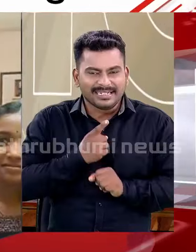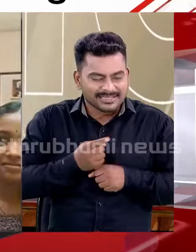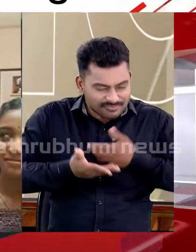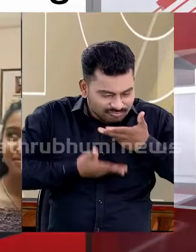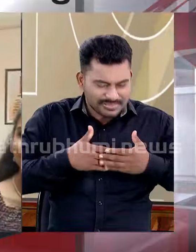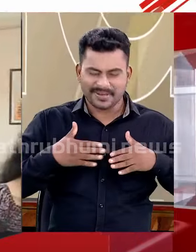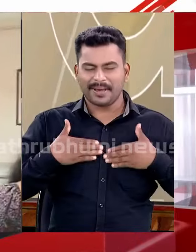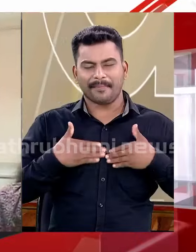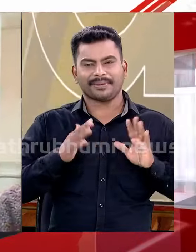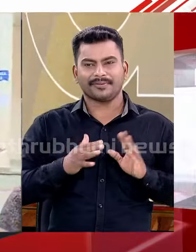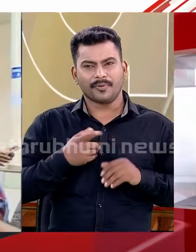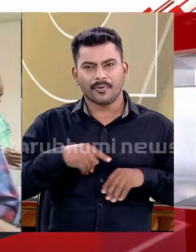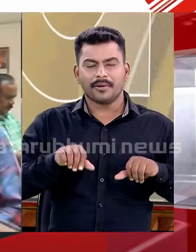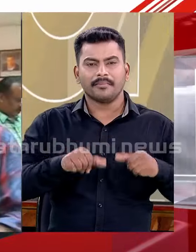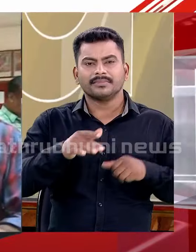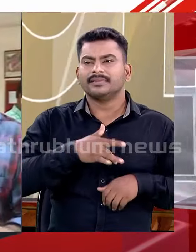വിജയം.